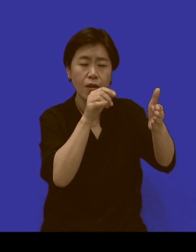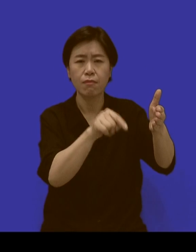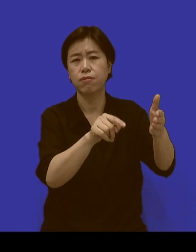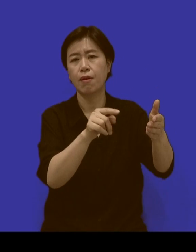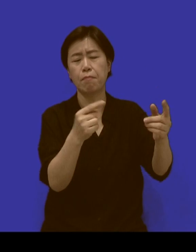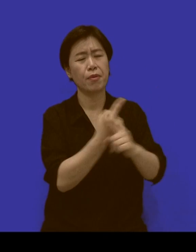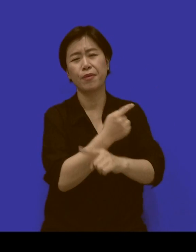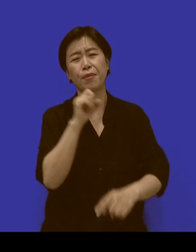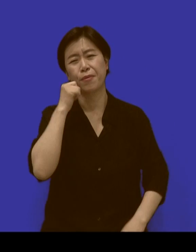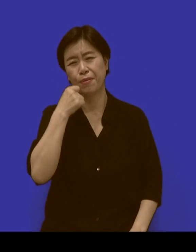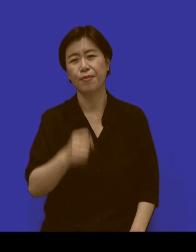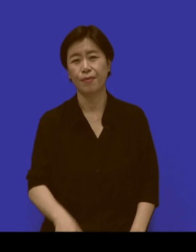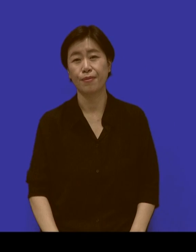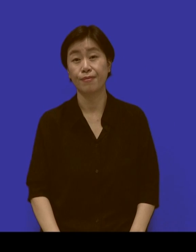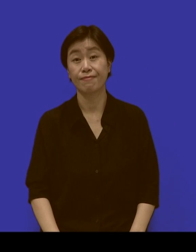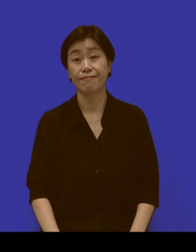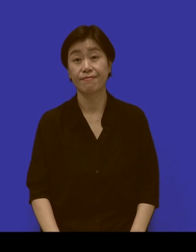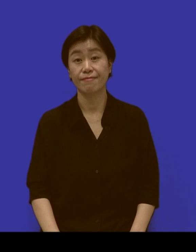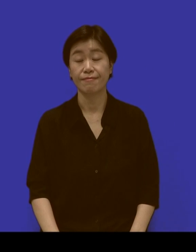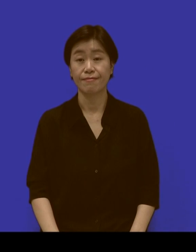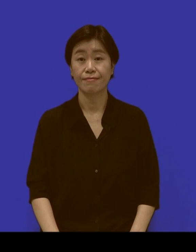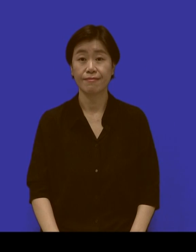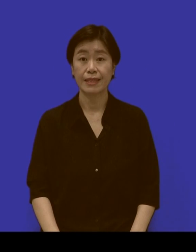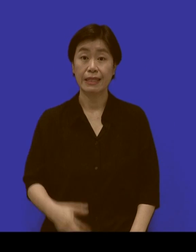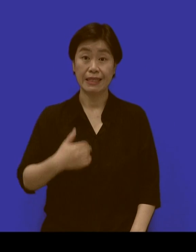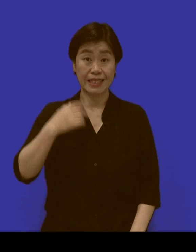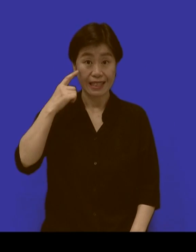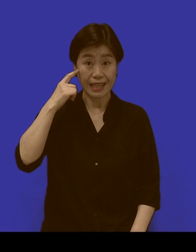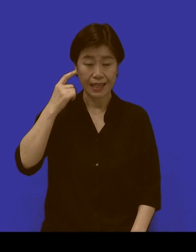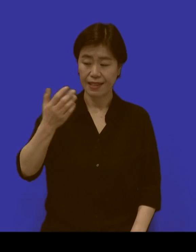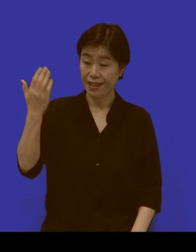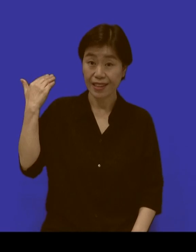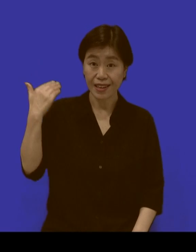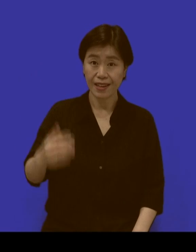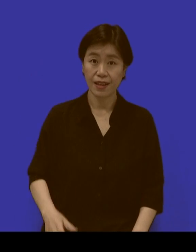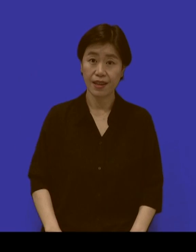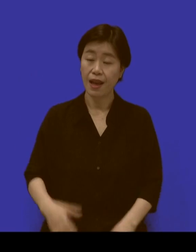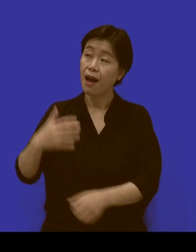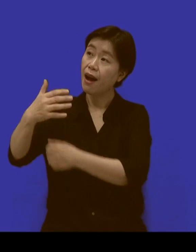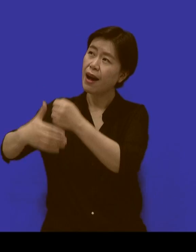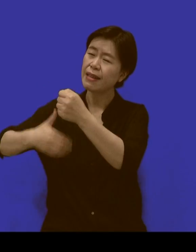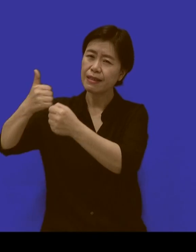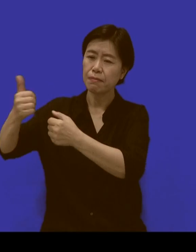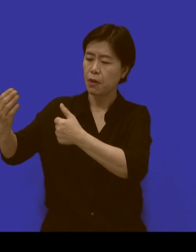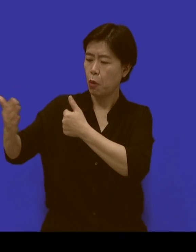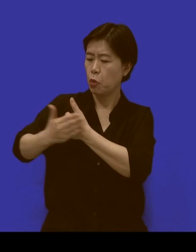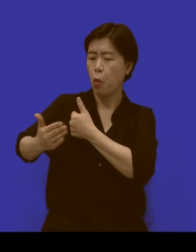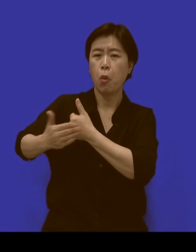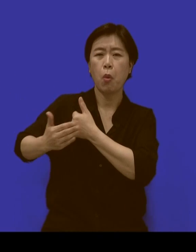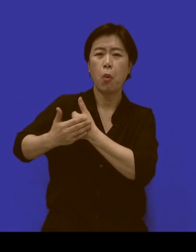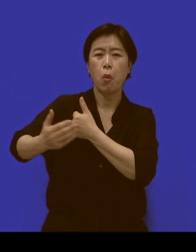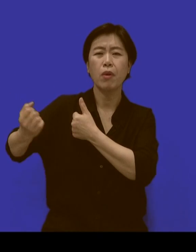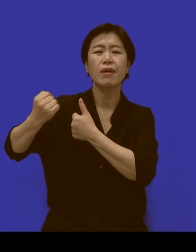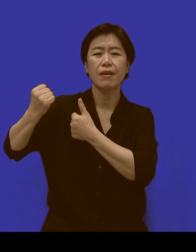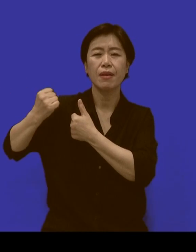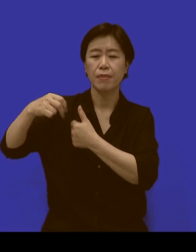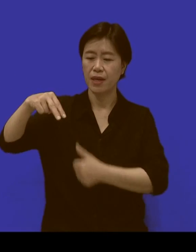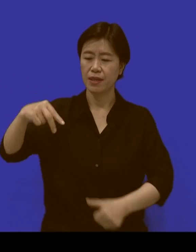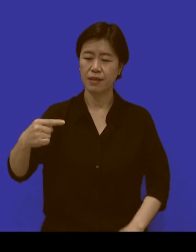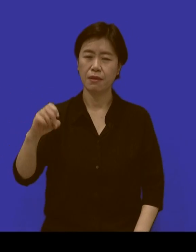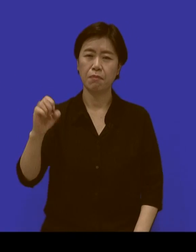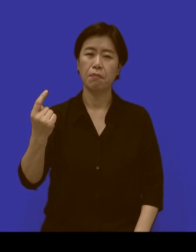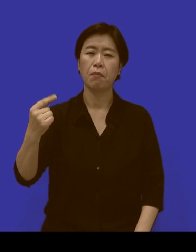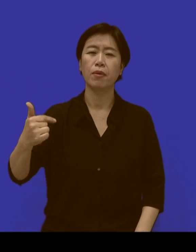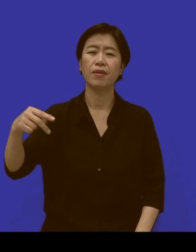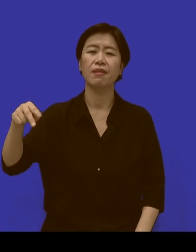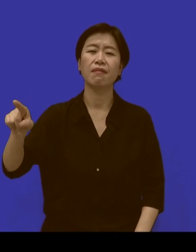그래서 하나님이 지금 되돌아보면 스폰서 개념. 그러니까 어떤 분이 와서 예. 내가 먹을 거 챙겨주고 학비 내주고 네. 뭐